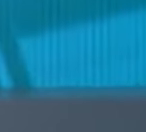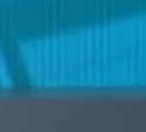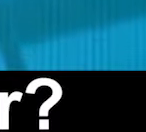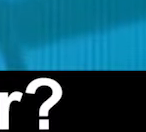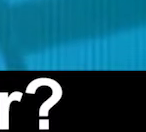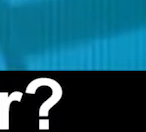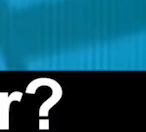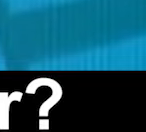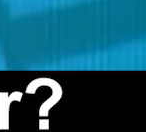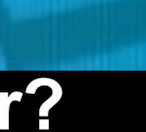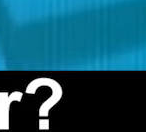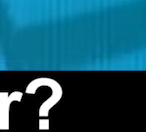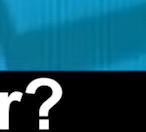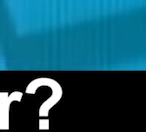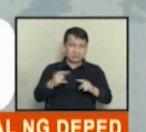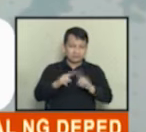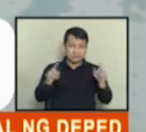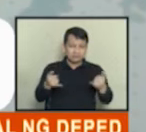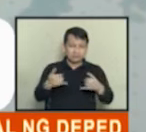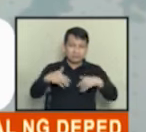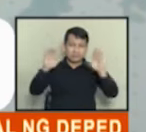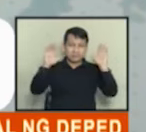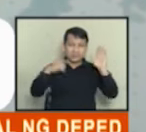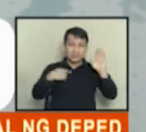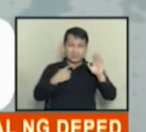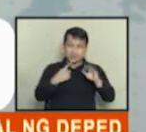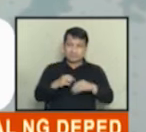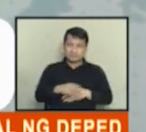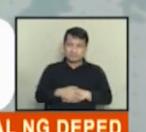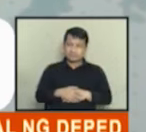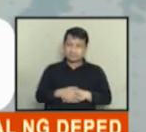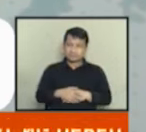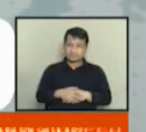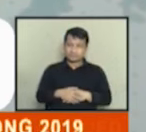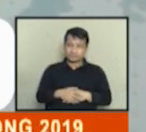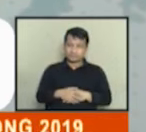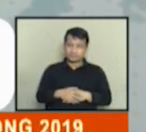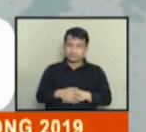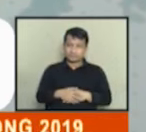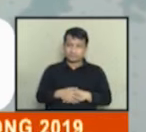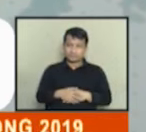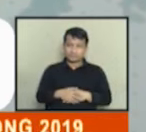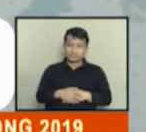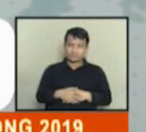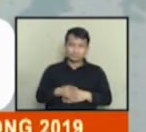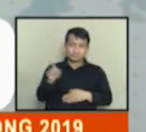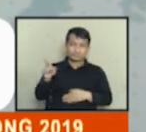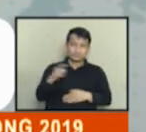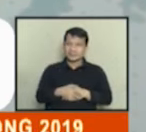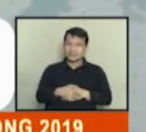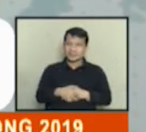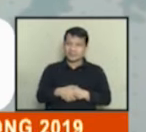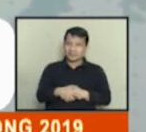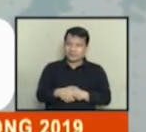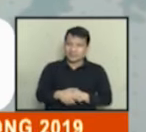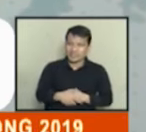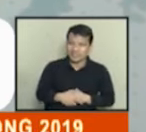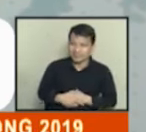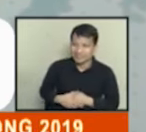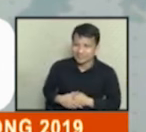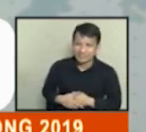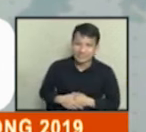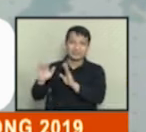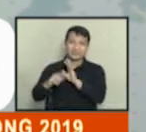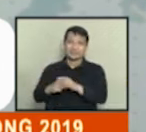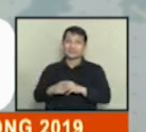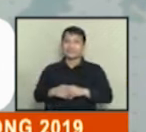wala. Ayoko, suko na ako. Makipagbalikan? Hindi. Ayusin kayo or hindi pa, kakaswa mo na lang? Sa attitude po na nila